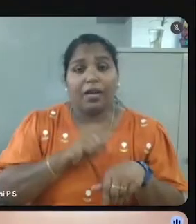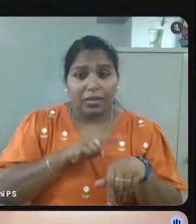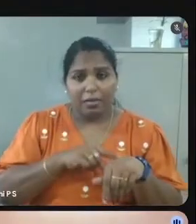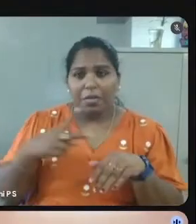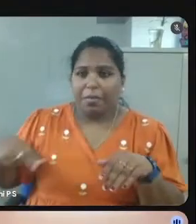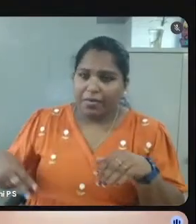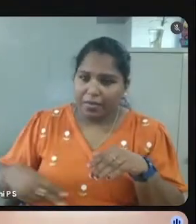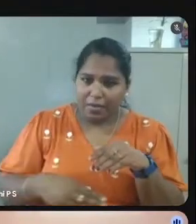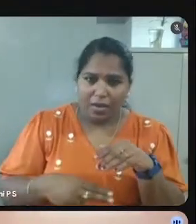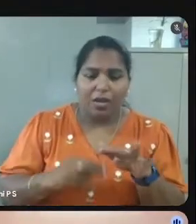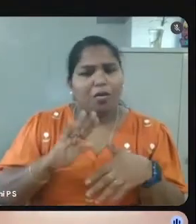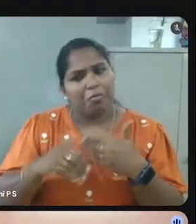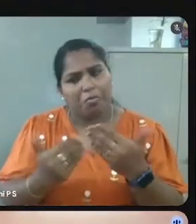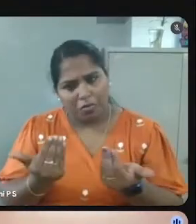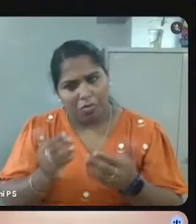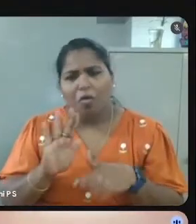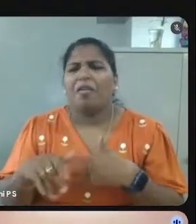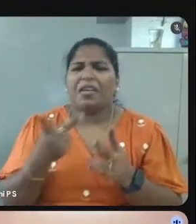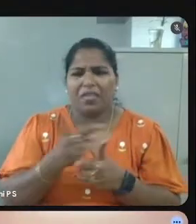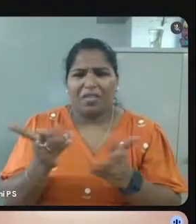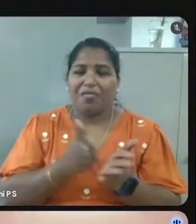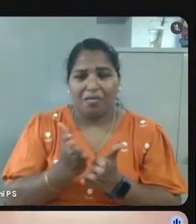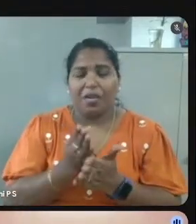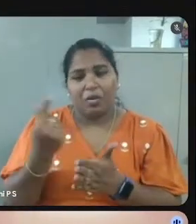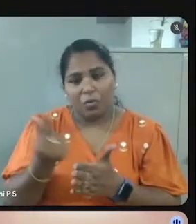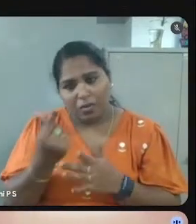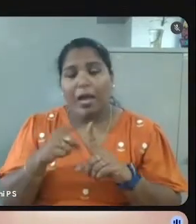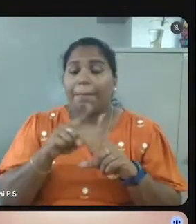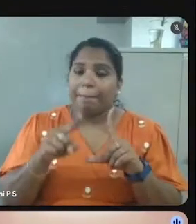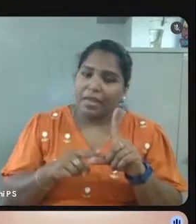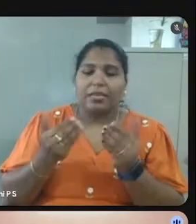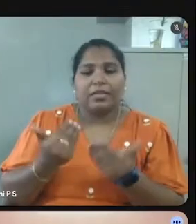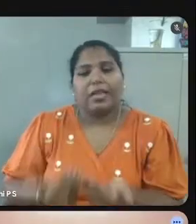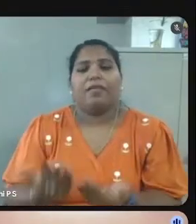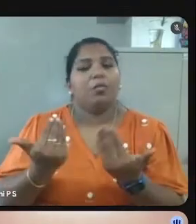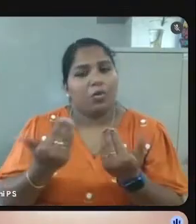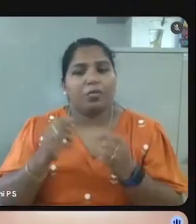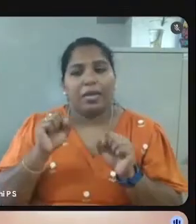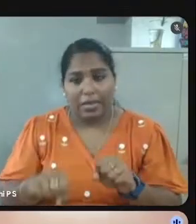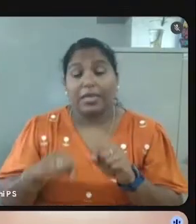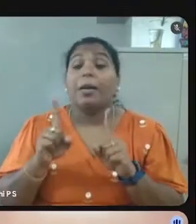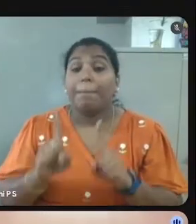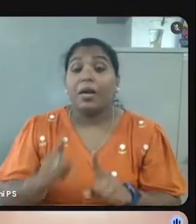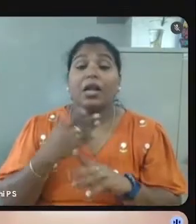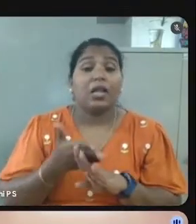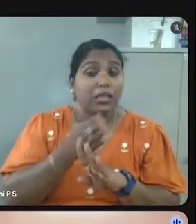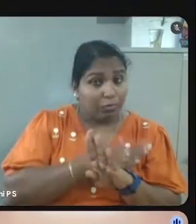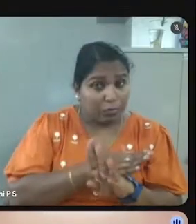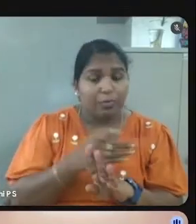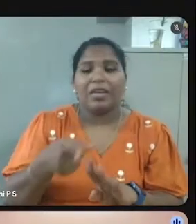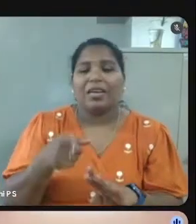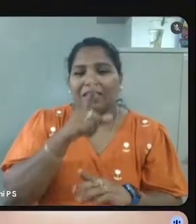സിസേറിയൻ അതുപോലെയുള്ള സർജറി വഴി അല്ലെങ്കിൽ വേറെ എന്തെങ്കിലും വഴികൾ വഴി പ്രഗ്നന്റ് ആയിട്ട് ഡെലിവറി പോസിബിൾ ആണ്. പക്ഷെ അതിനു മുമ്പ് സാറ്